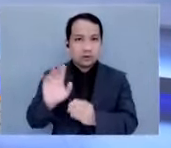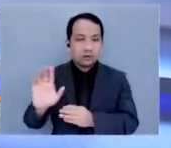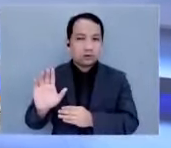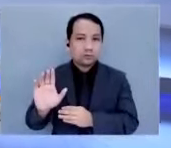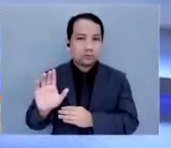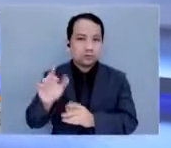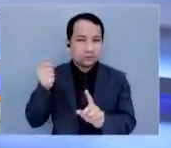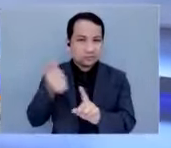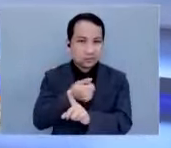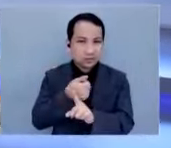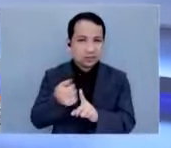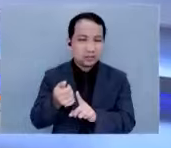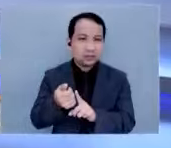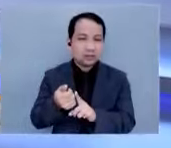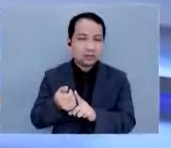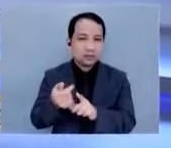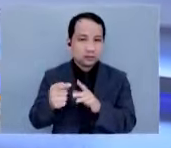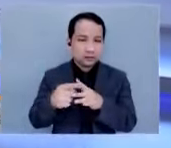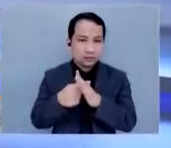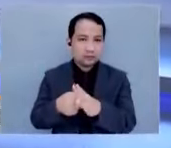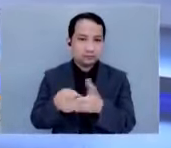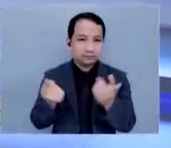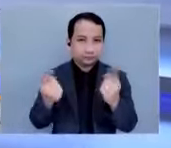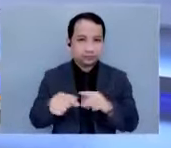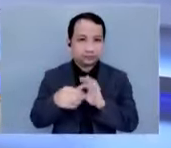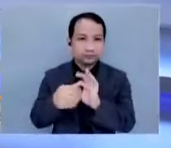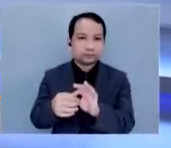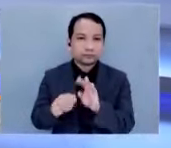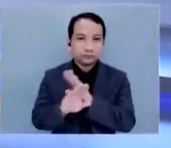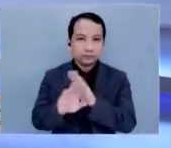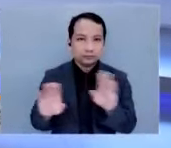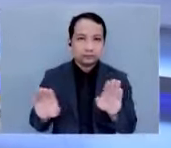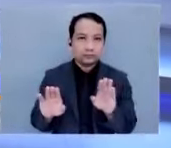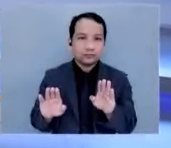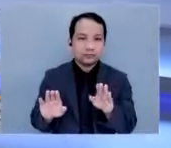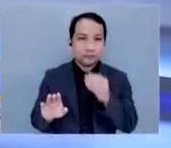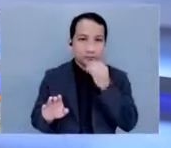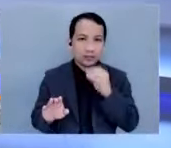pang-aabuso. Sa gitna nito, posible namang hindi pa maisyuhan ng arrest